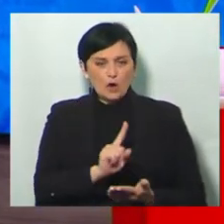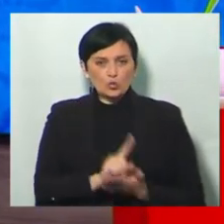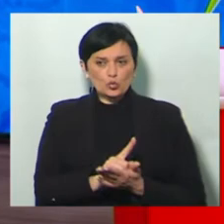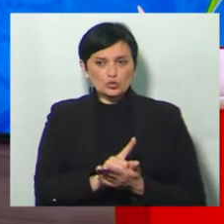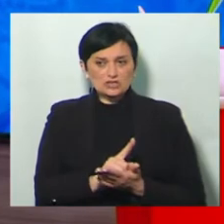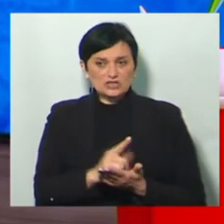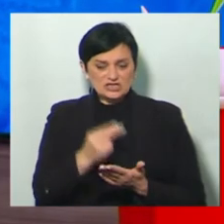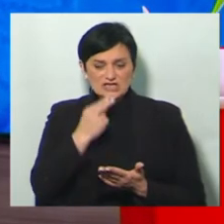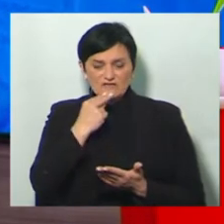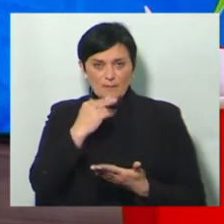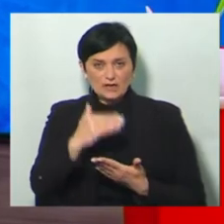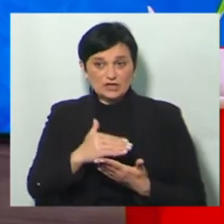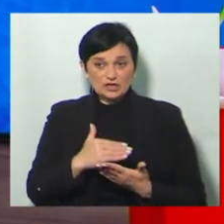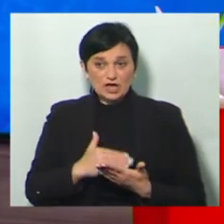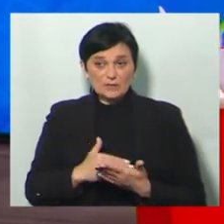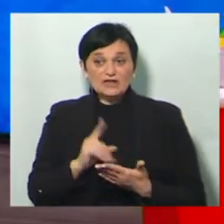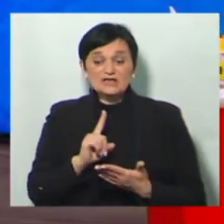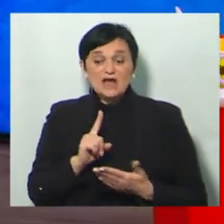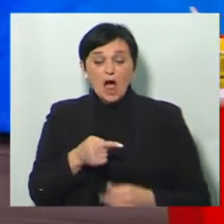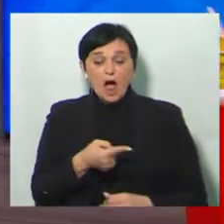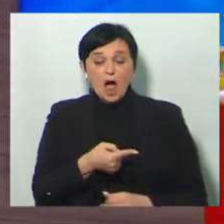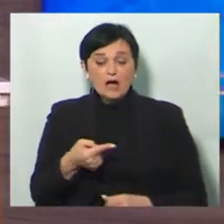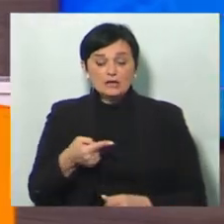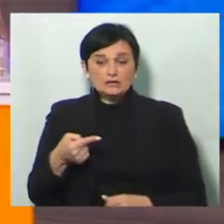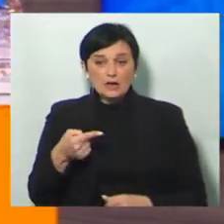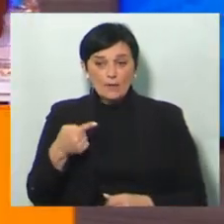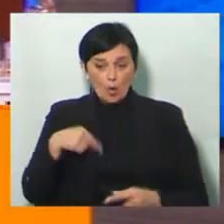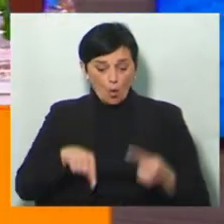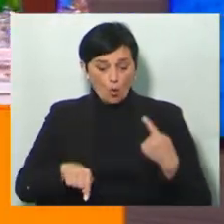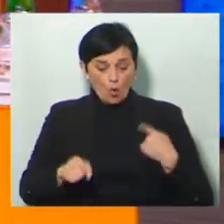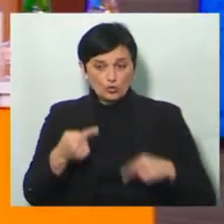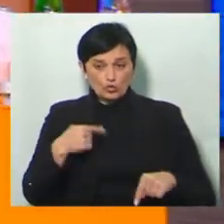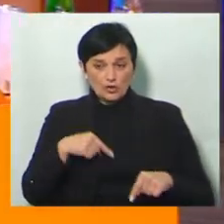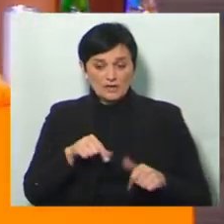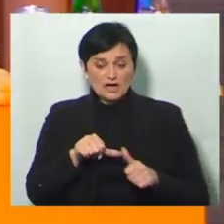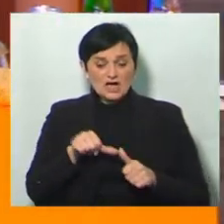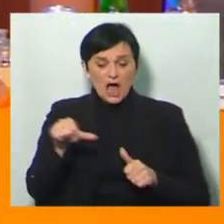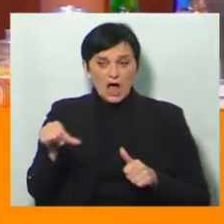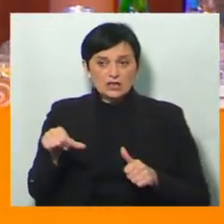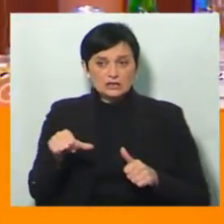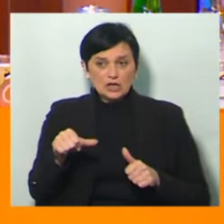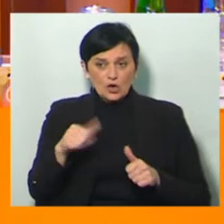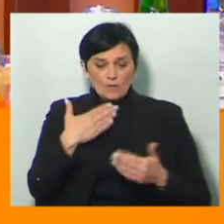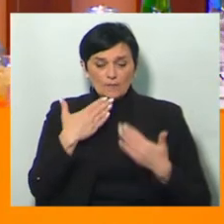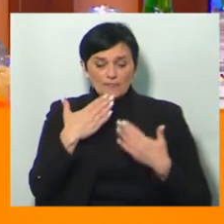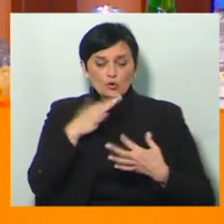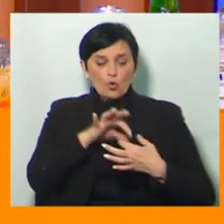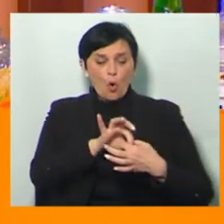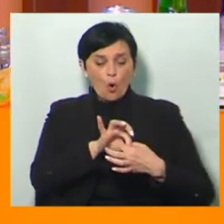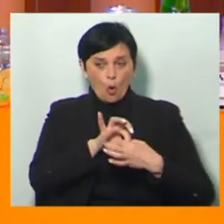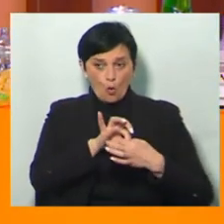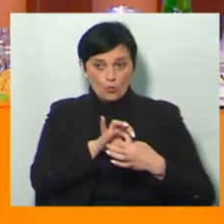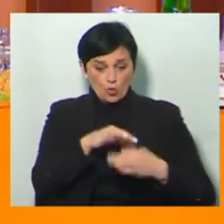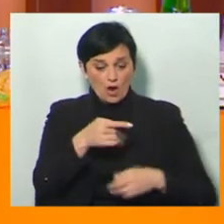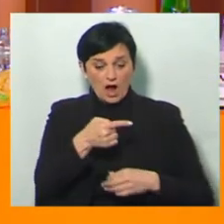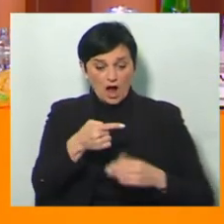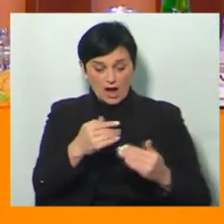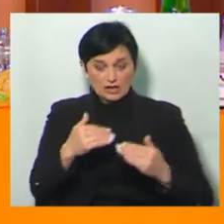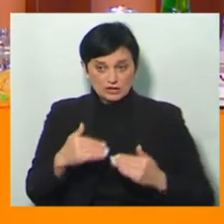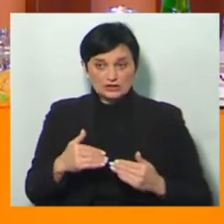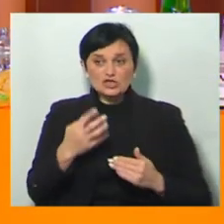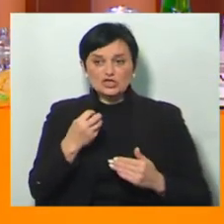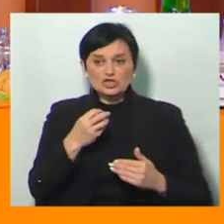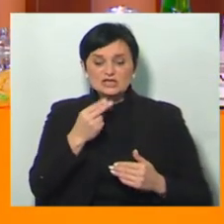აუცილებელი ნაწილი კვების რეჟიმისა. Რა აკლდება ადამიანის ორგანიზმს, გარდა იმისა, რომ ას აკლდება კომუნიკაცია, კვებასთან